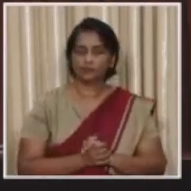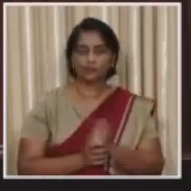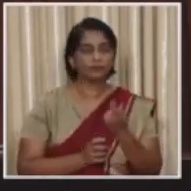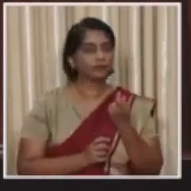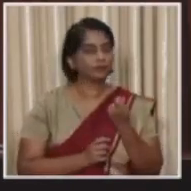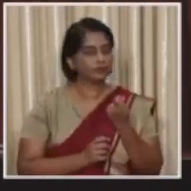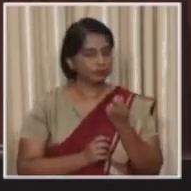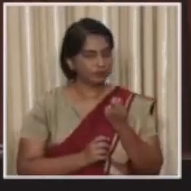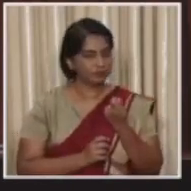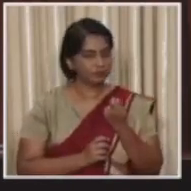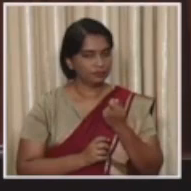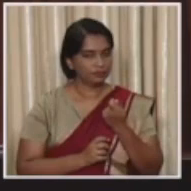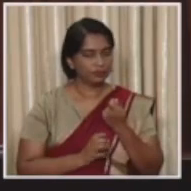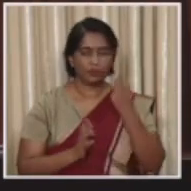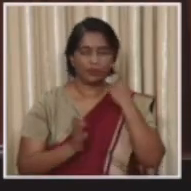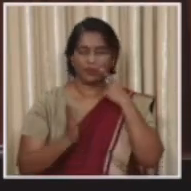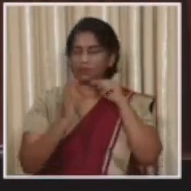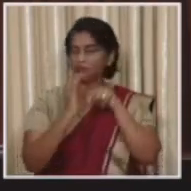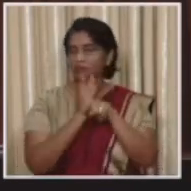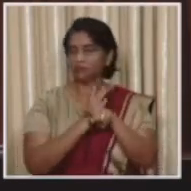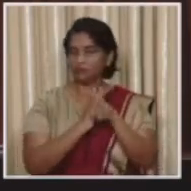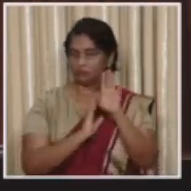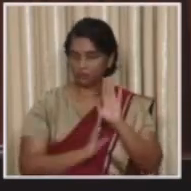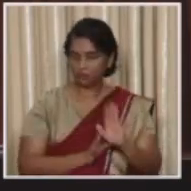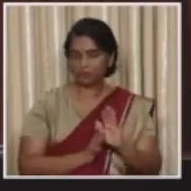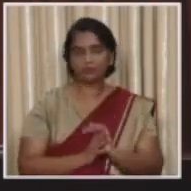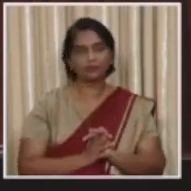moolya vinividabhave saha